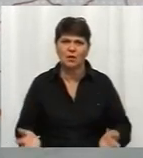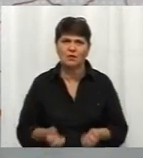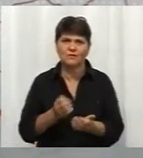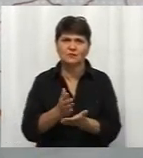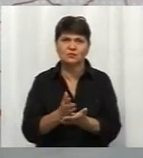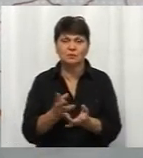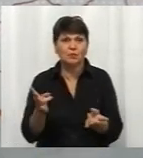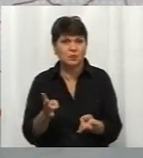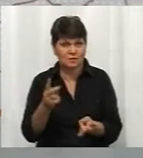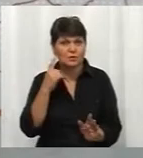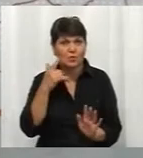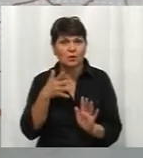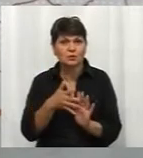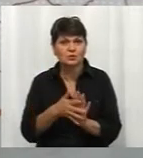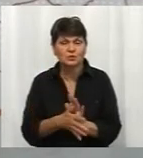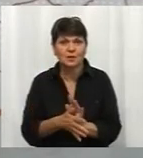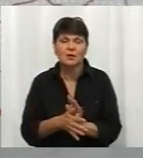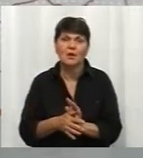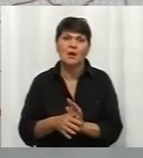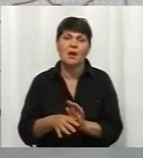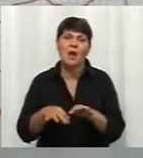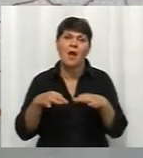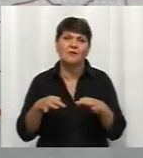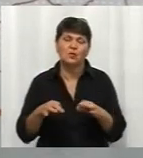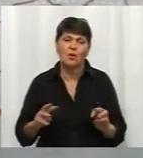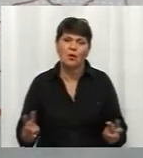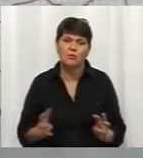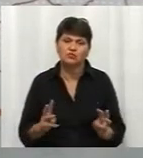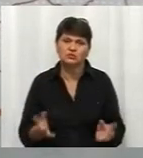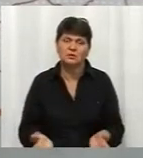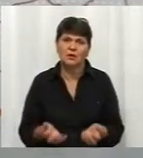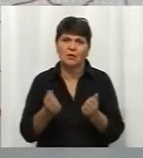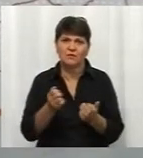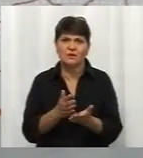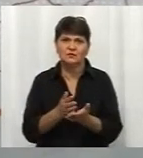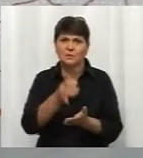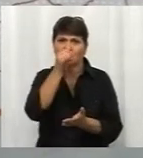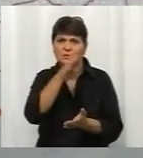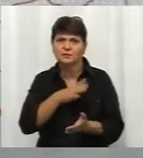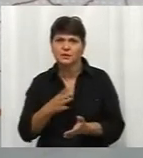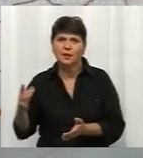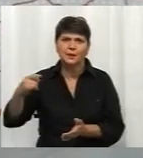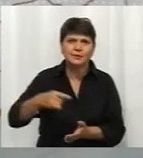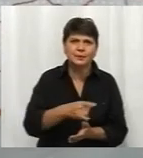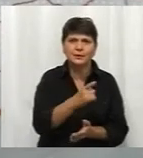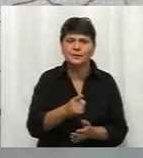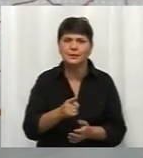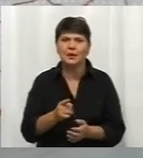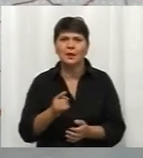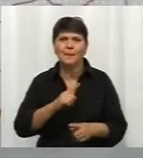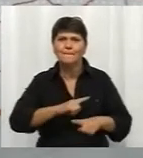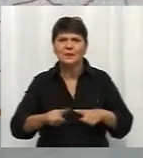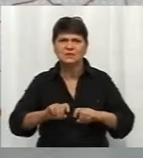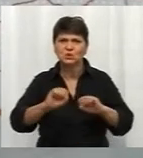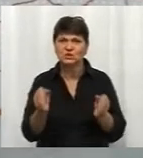потрібно розуміти, що вантажний автомобіль пожежно-рятувальної служби, він не може бути таким маневреним, таким, рухатися на такій швидкості.